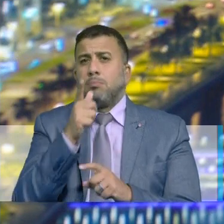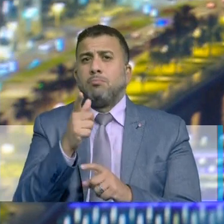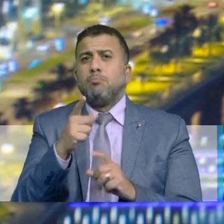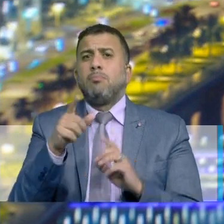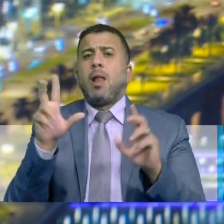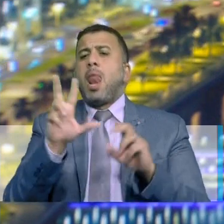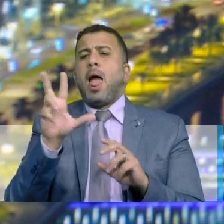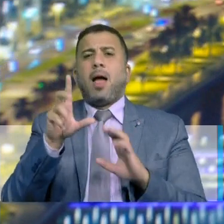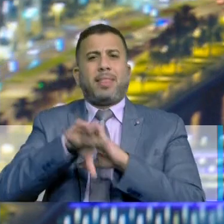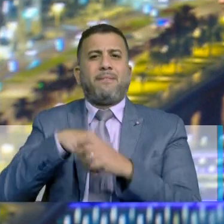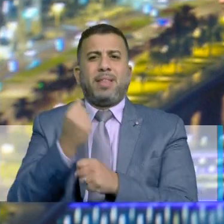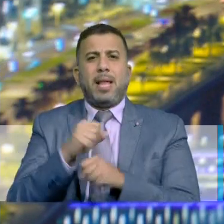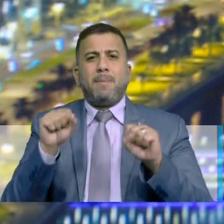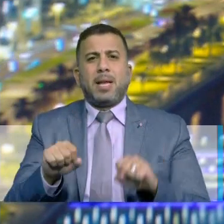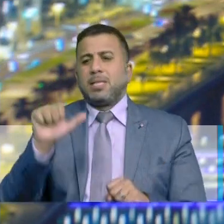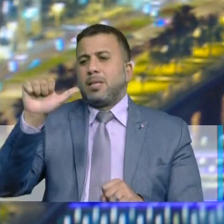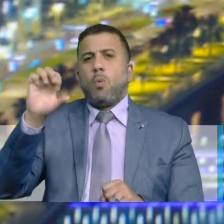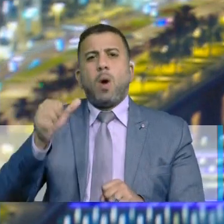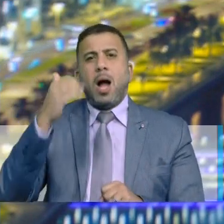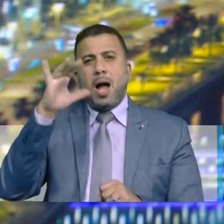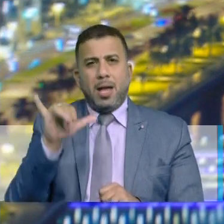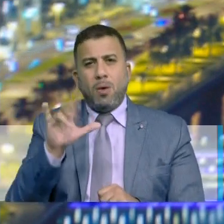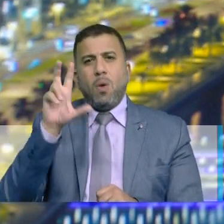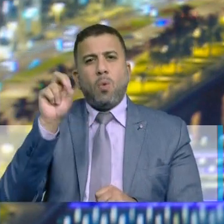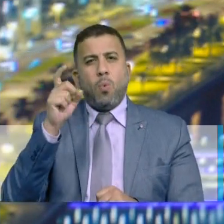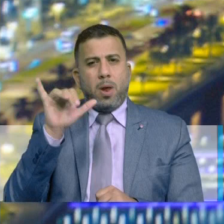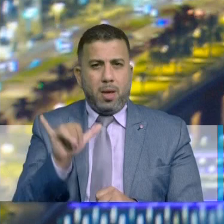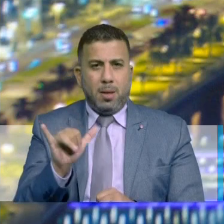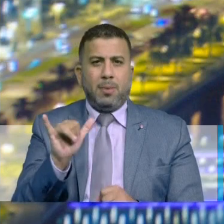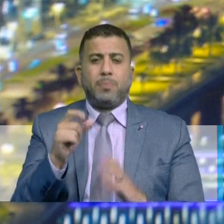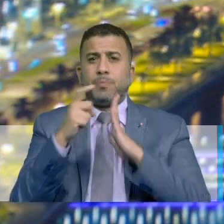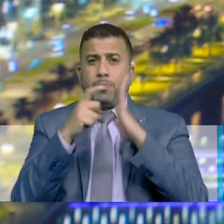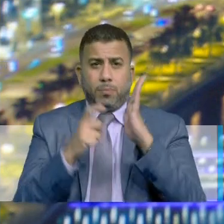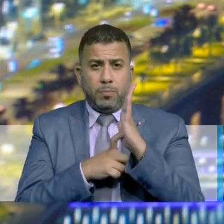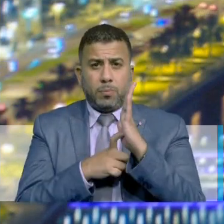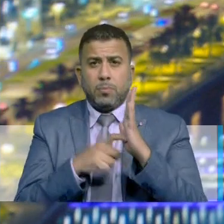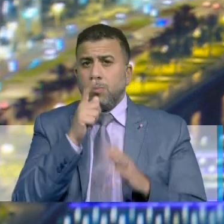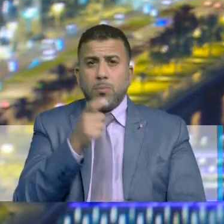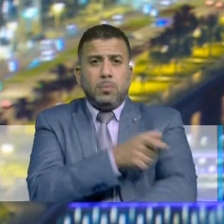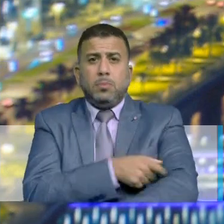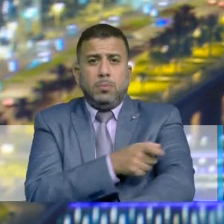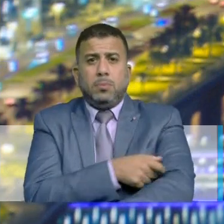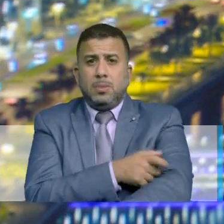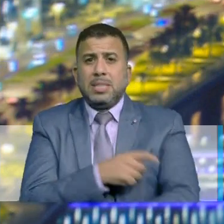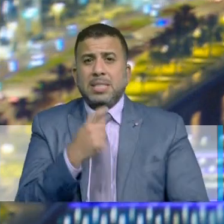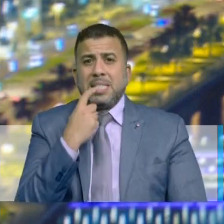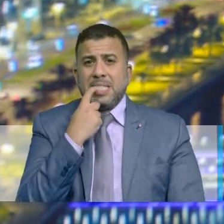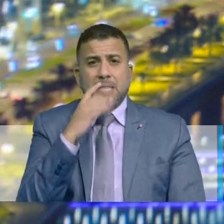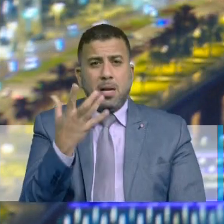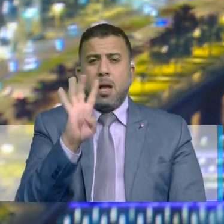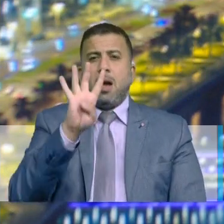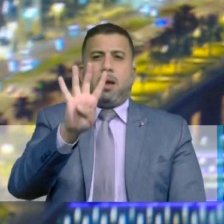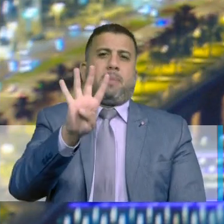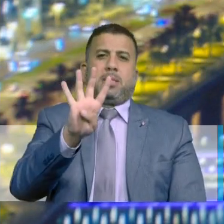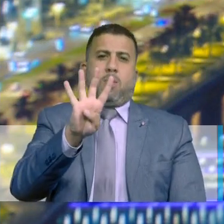وفقا ما تحدده اللائحه التنفيذيه لمجال صدى الضواحي والقرعه والنص المرسوم على ان تكون مده العضويه